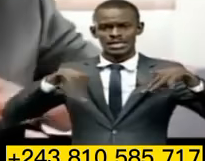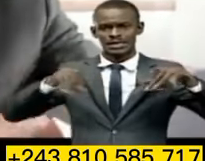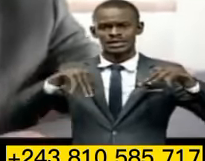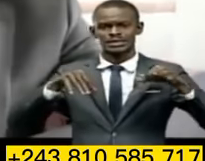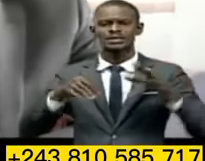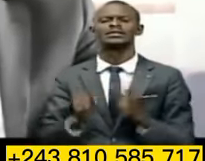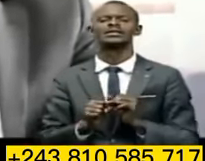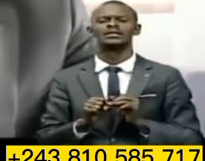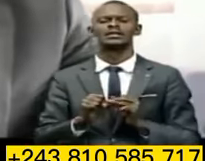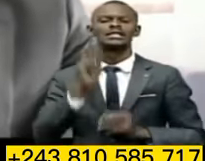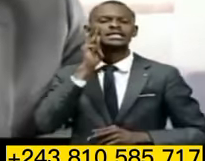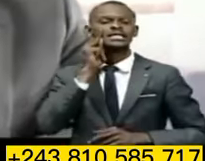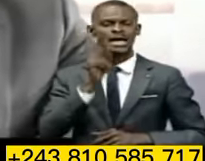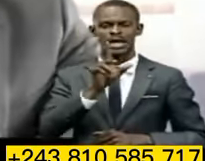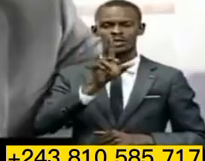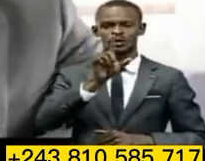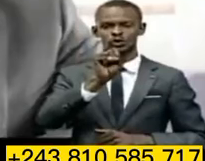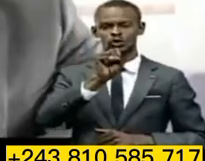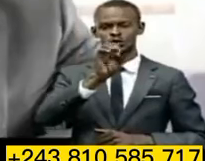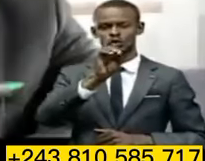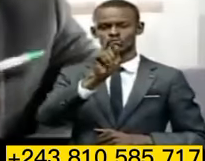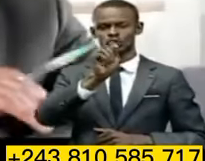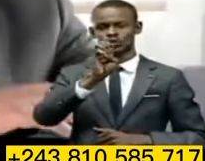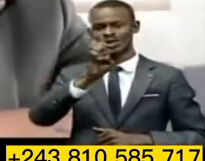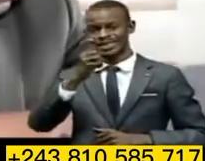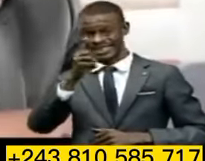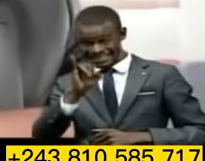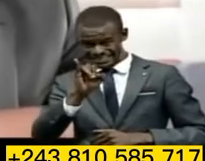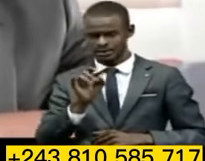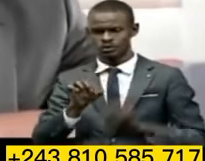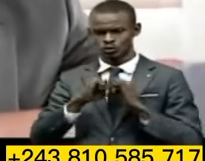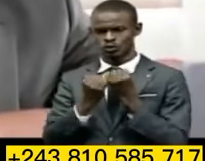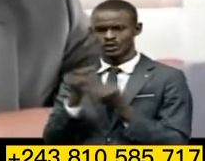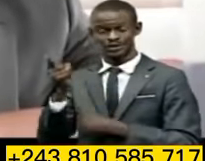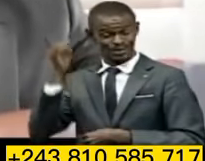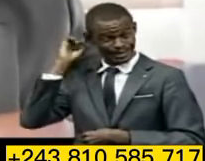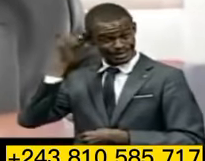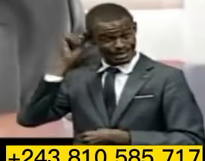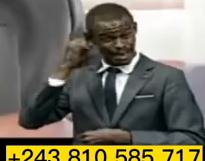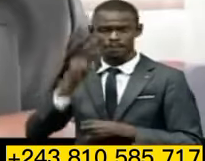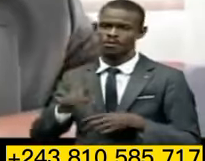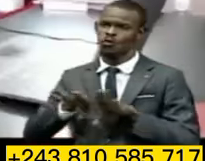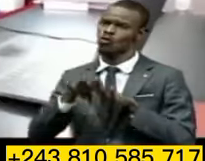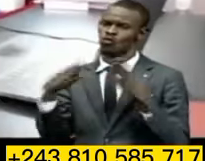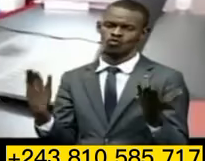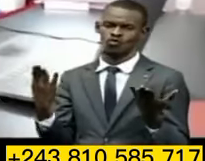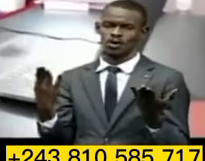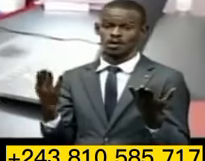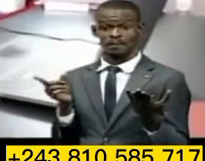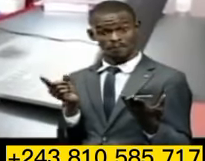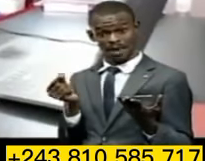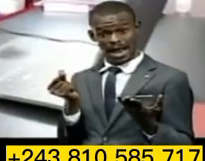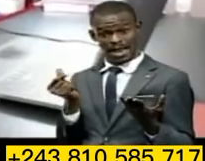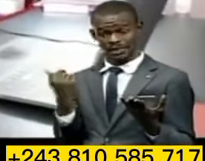anonyme d'économie mixte créée en 1971 et opérationnelle depuis 1974 comprend 40% de